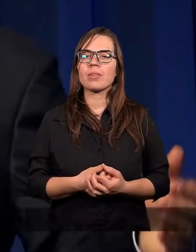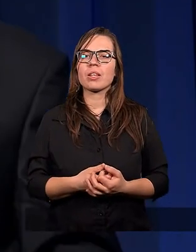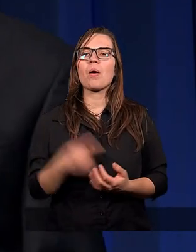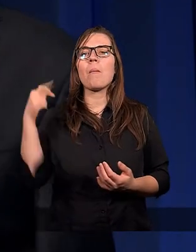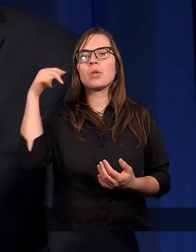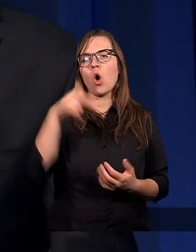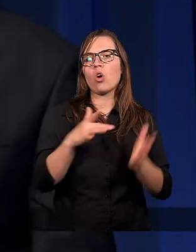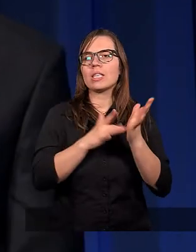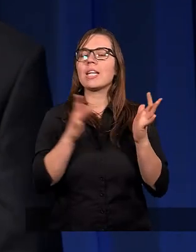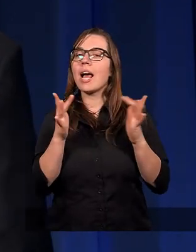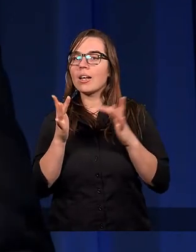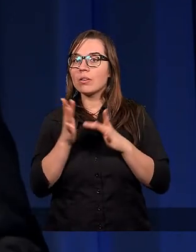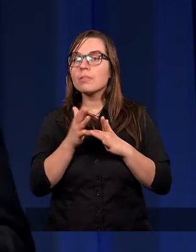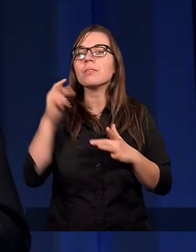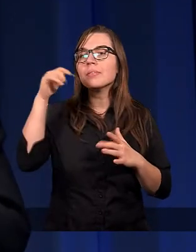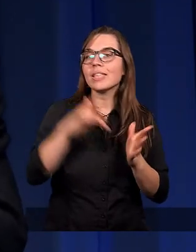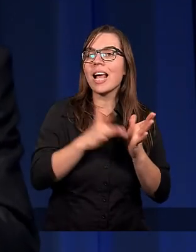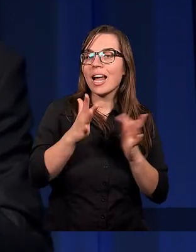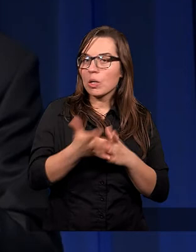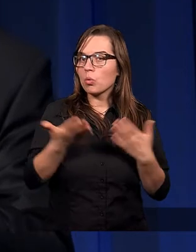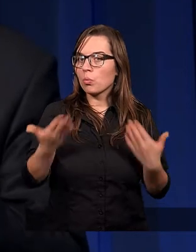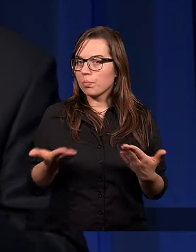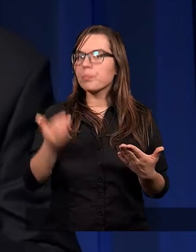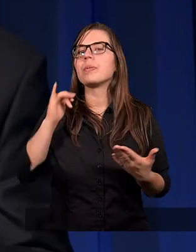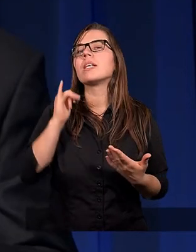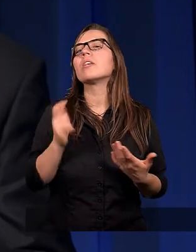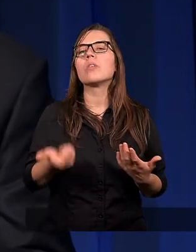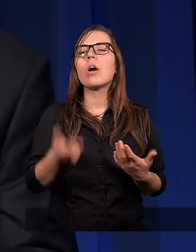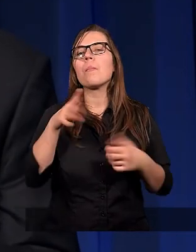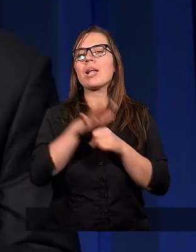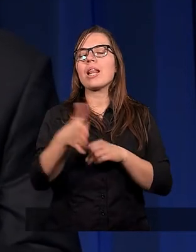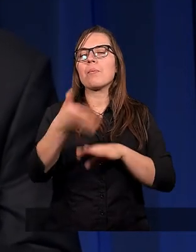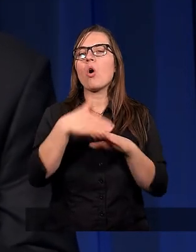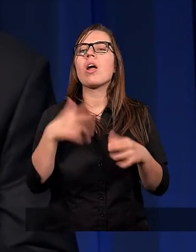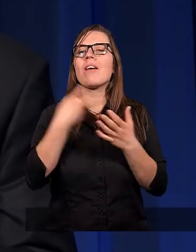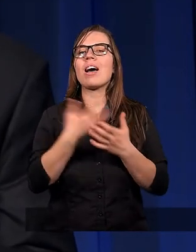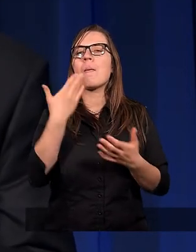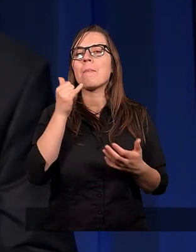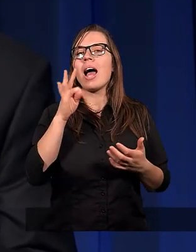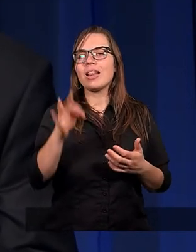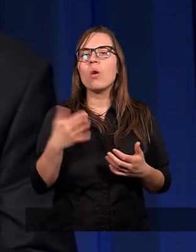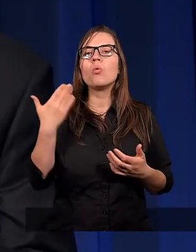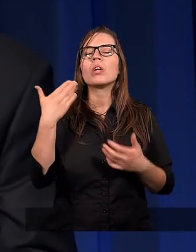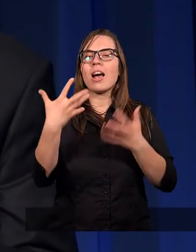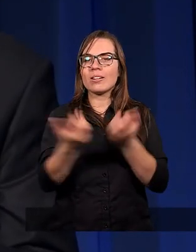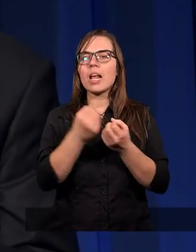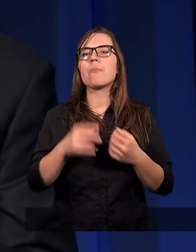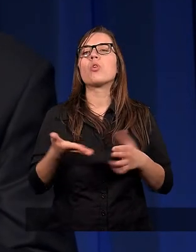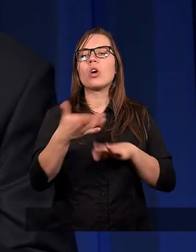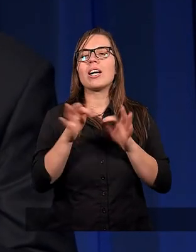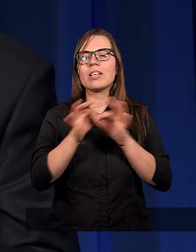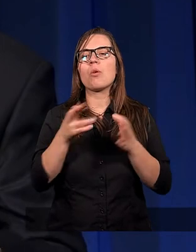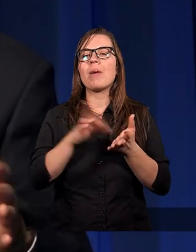Przychodzi Pan Jezus. Przychodzi Pan Jezus i gdzieś tam w 15 rozdziale Ewangelii Mateusza znajdujemy historię, jak to